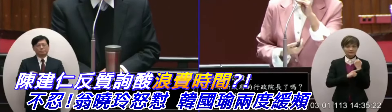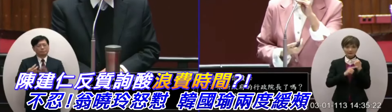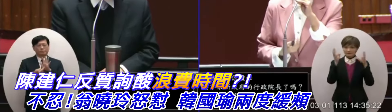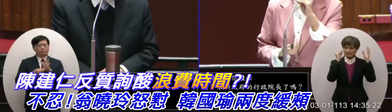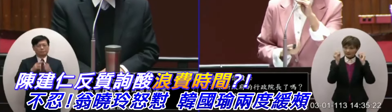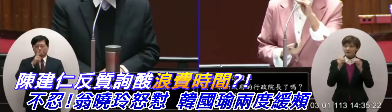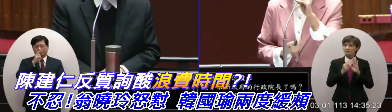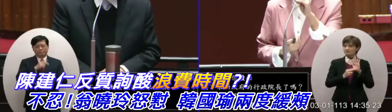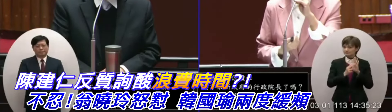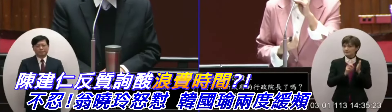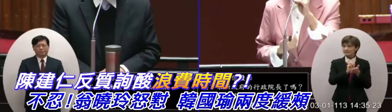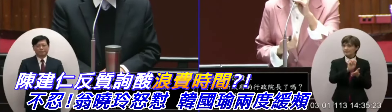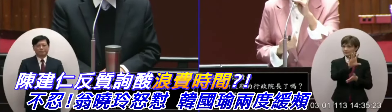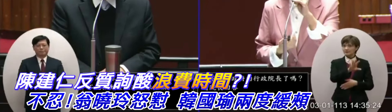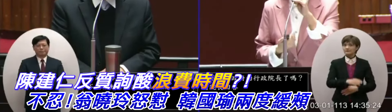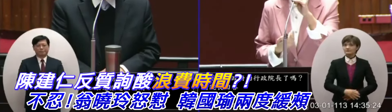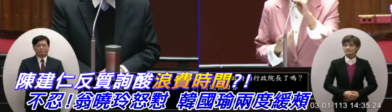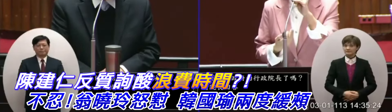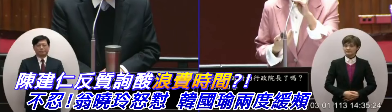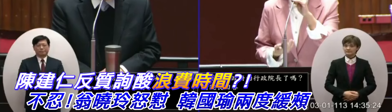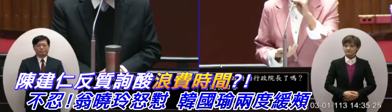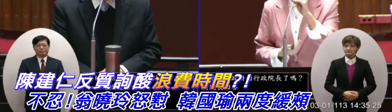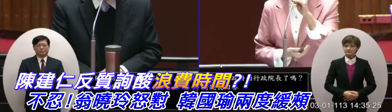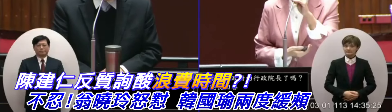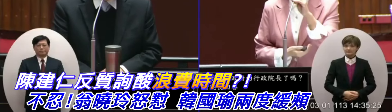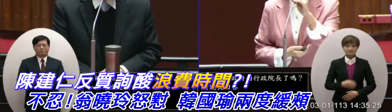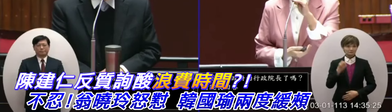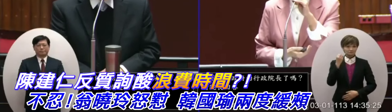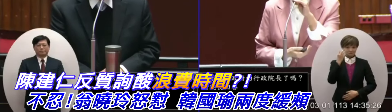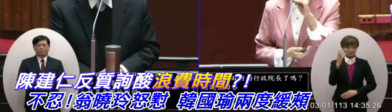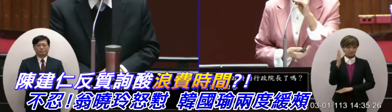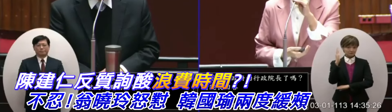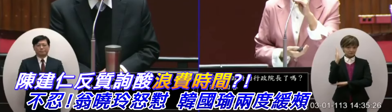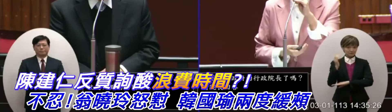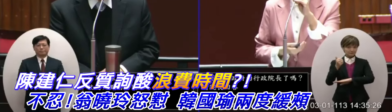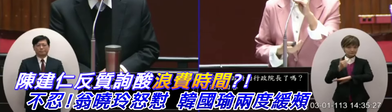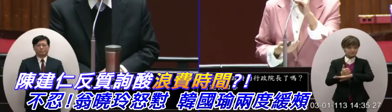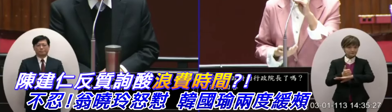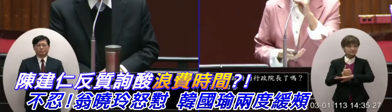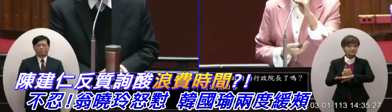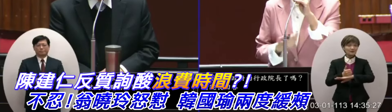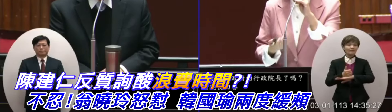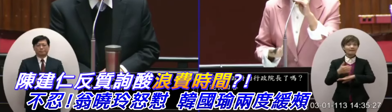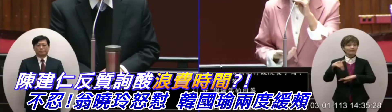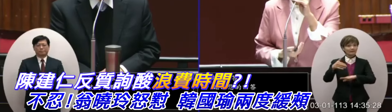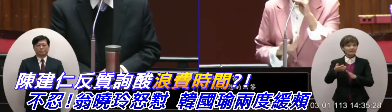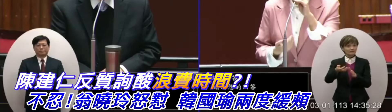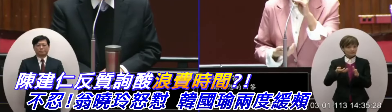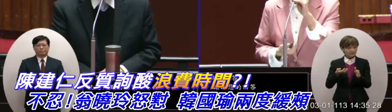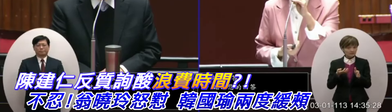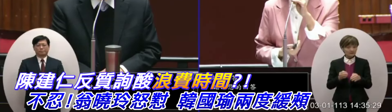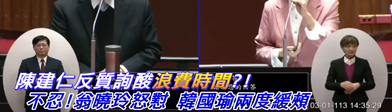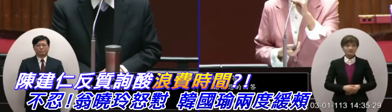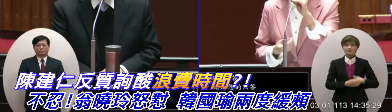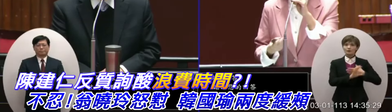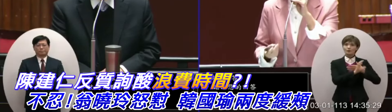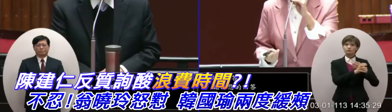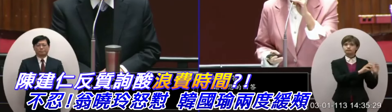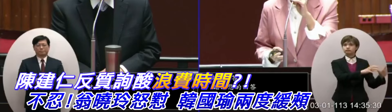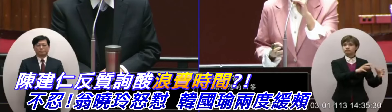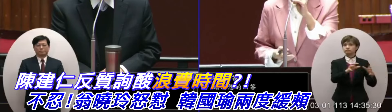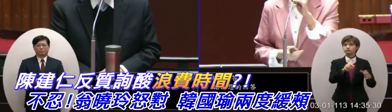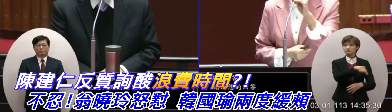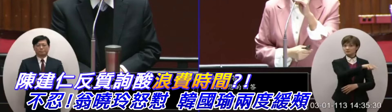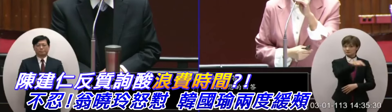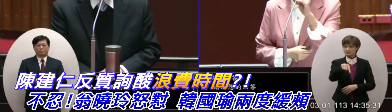对啊。 那么在新政府上台之前，在所有的西方民主国家，这个